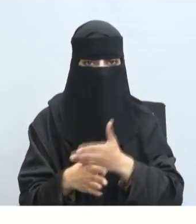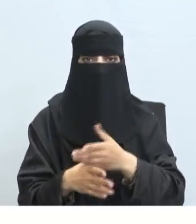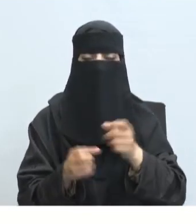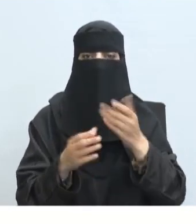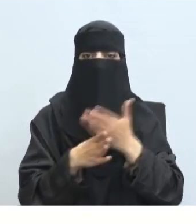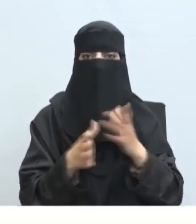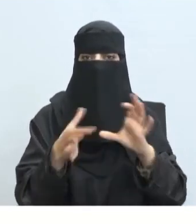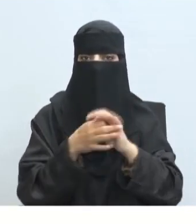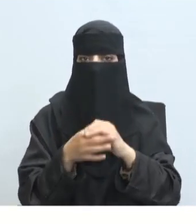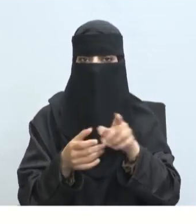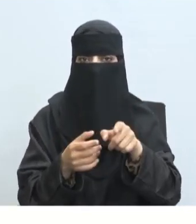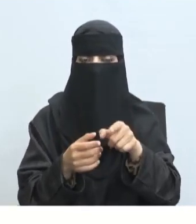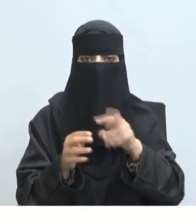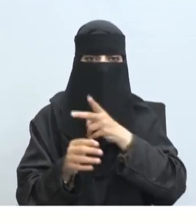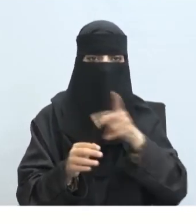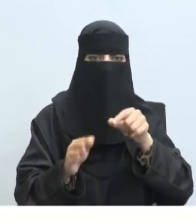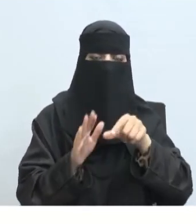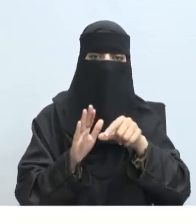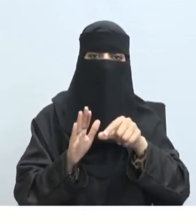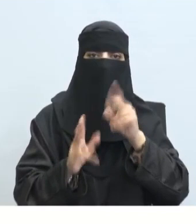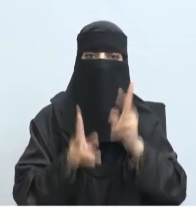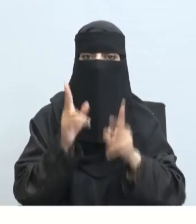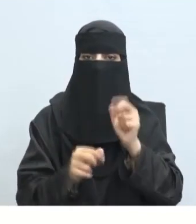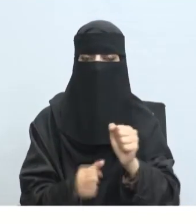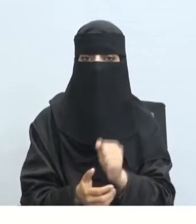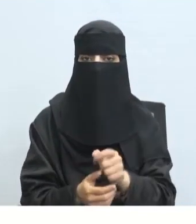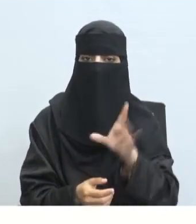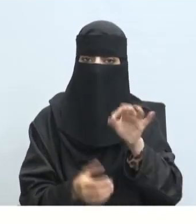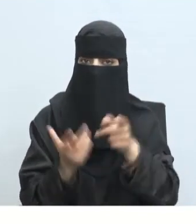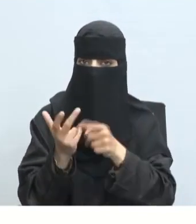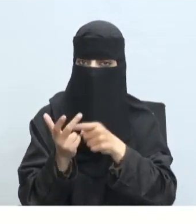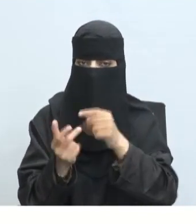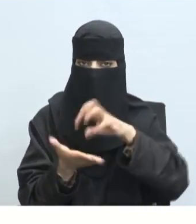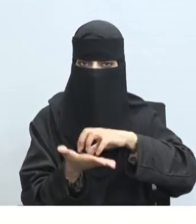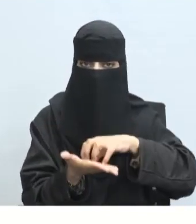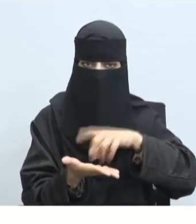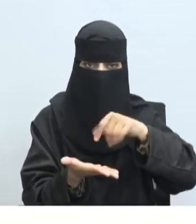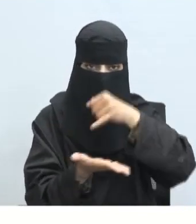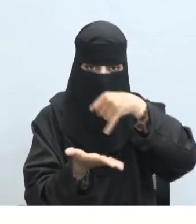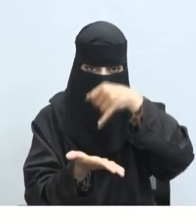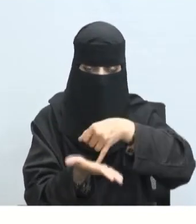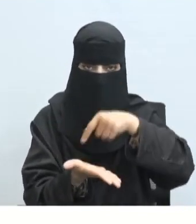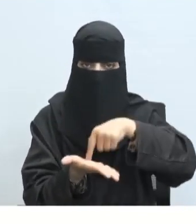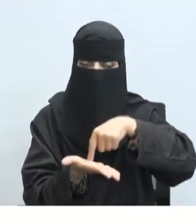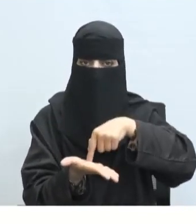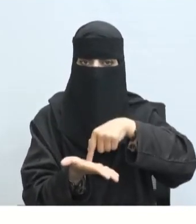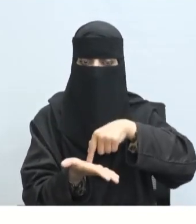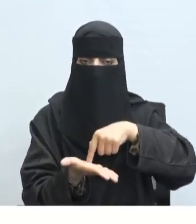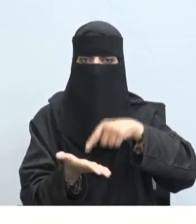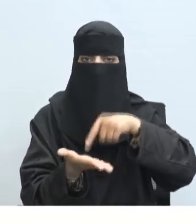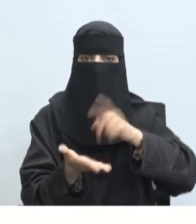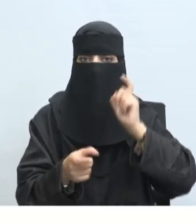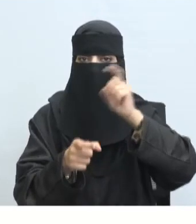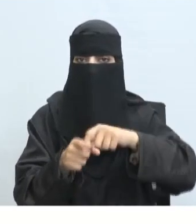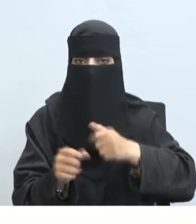وذلك يرتبط بنوع الفعاليه ذكرنا من المتطلبات الموقع الجغرافي لابد ان نراعي الموقع الجغرافي سهوله